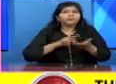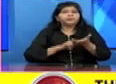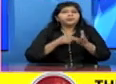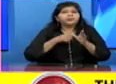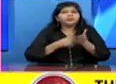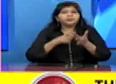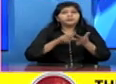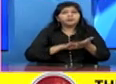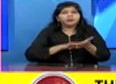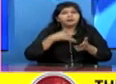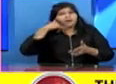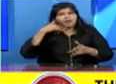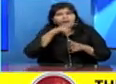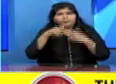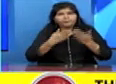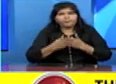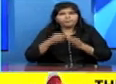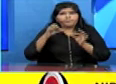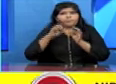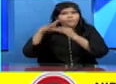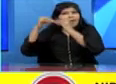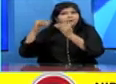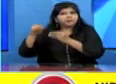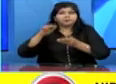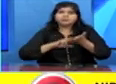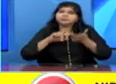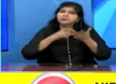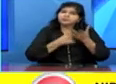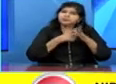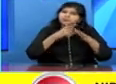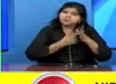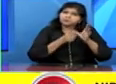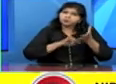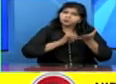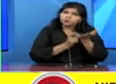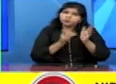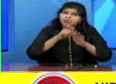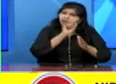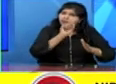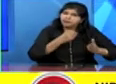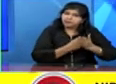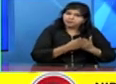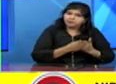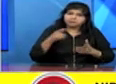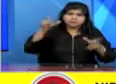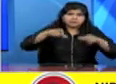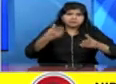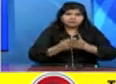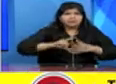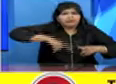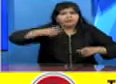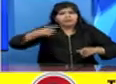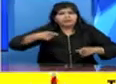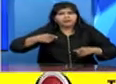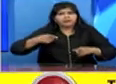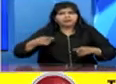पर, नमो ऐप पर बेंगलुरु के निरंजन सुधाकर हेब्बाले जी ने लिखा है कि ऐसे लोग डेली